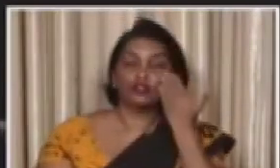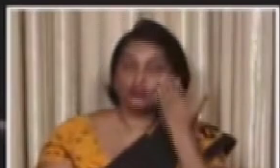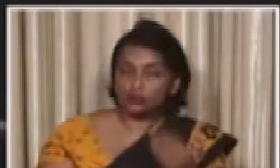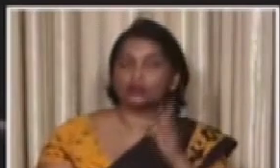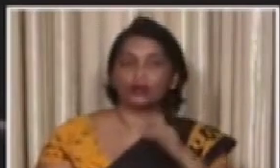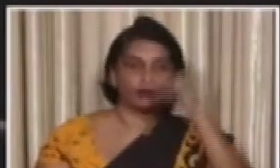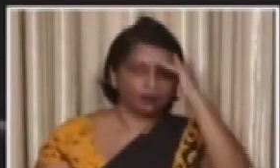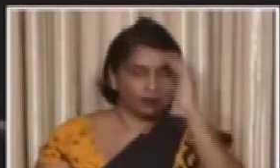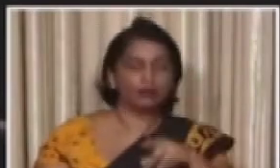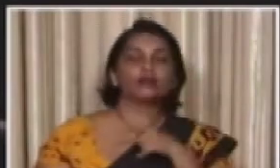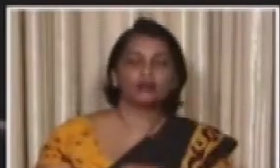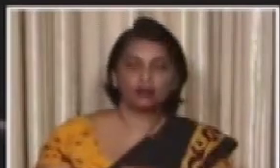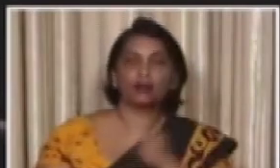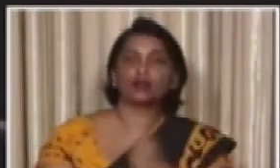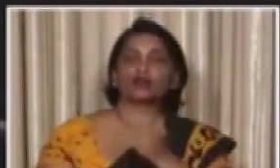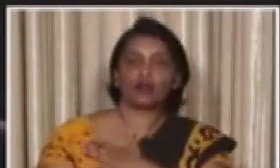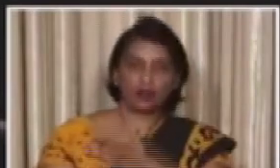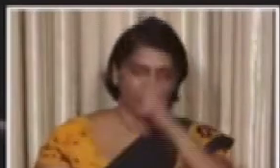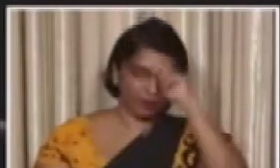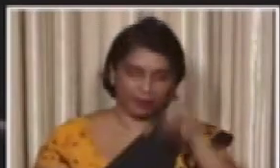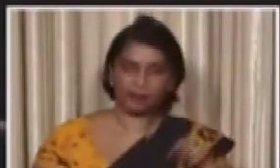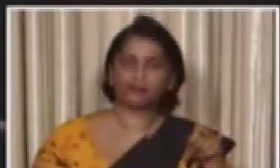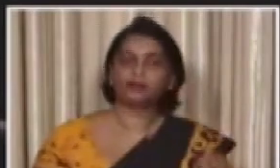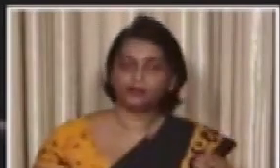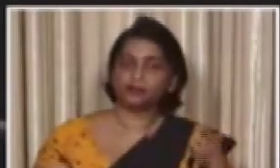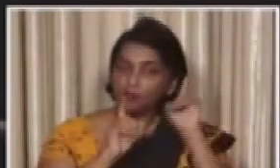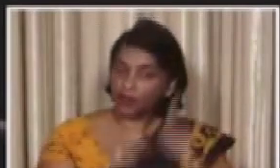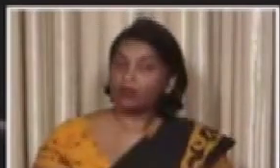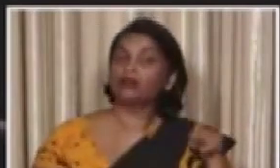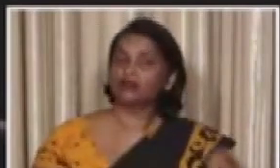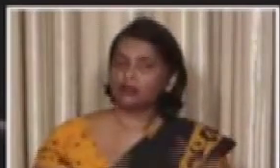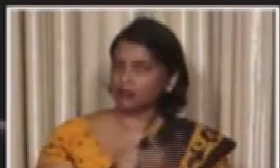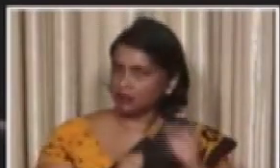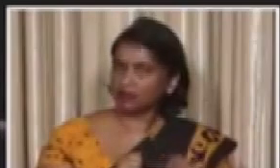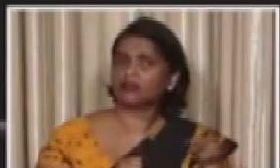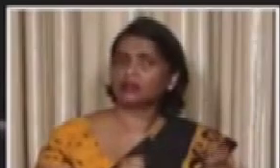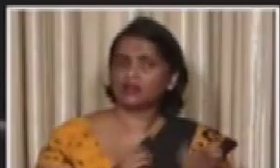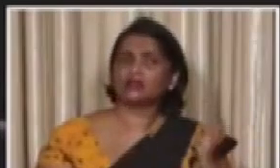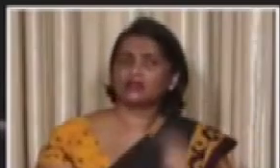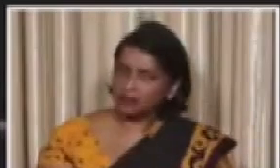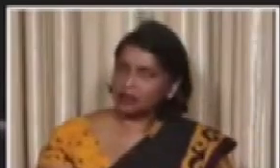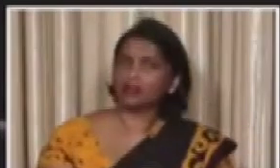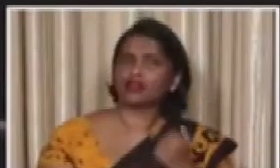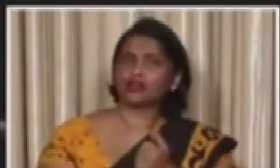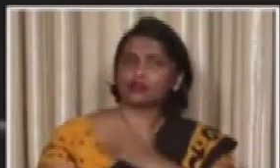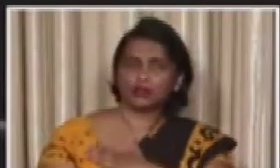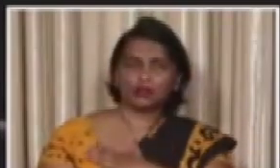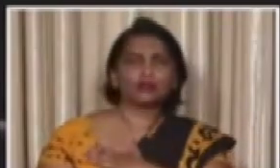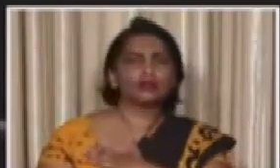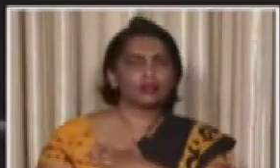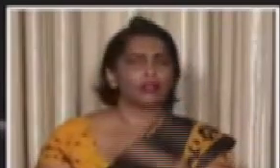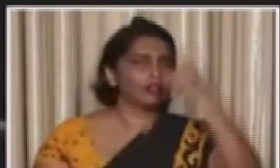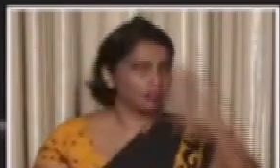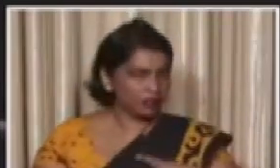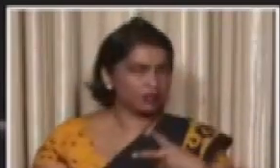කළ නායකයා තමයි ගෝඨාභය රාජපක්ෂ මැතිතුමා. ඒ නිසාද මේ කරන්නේ? යලිත් වරක් ගෝඨාභය රාජපක්ෂ දෙවනි